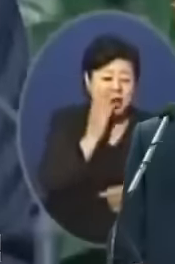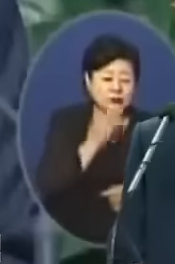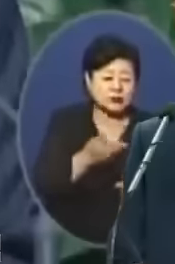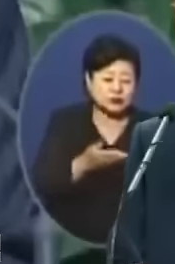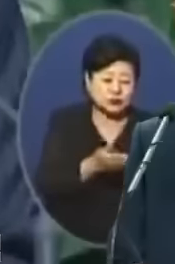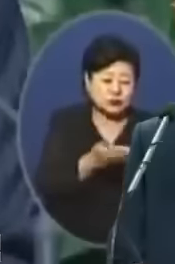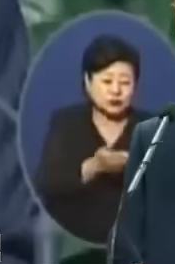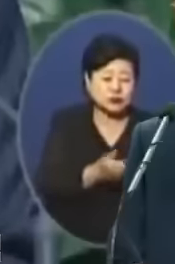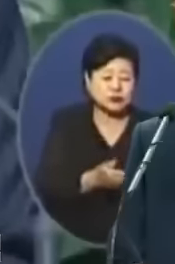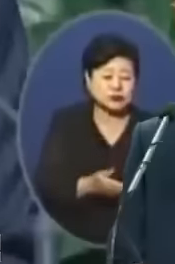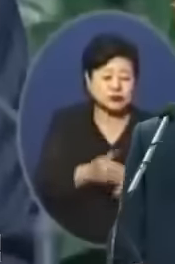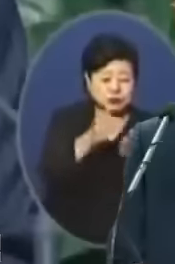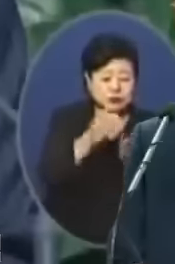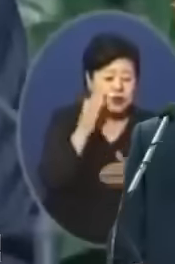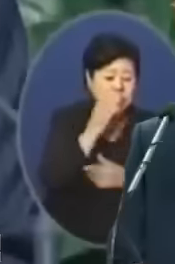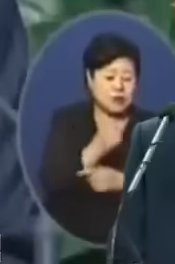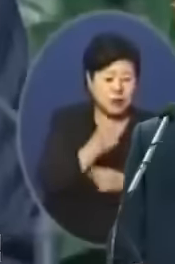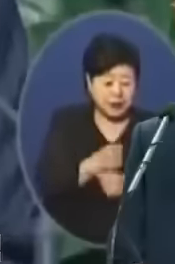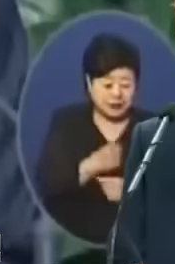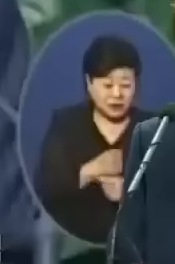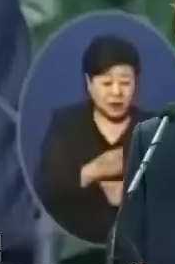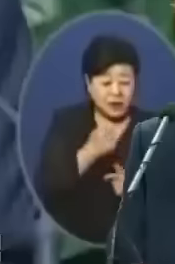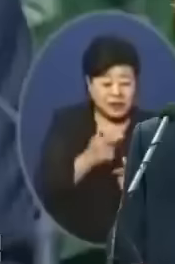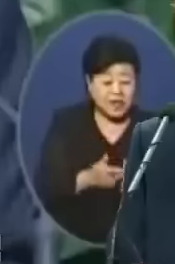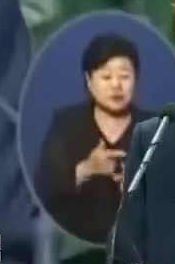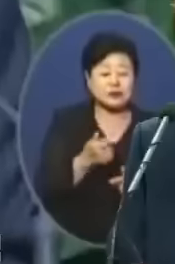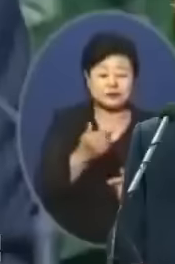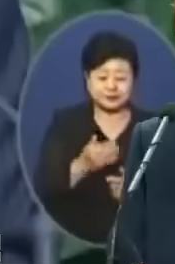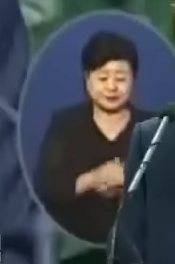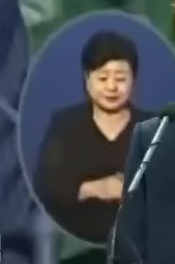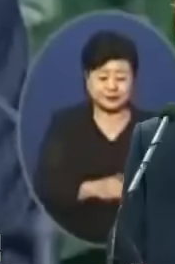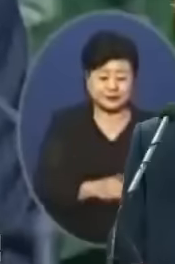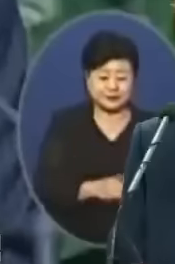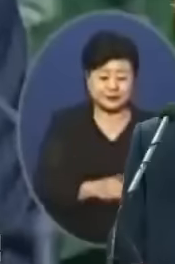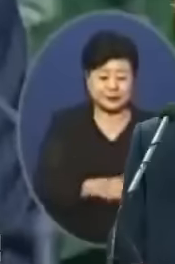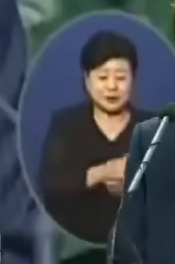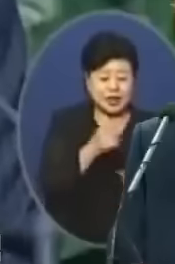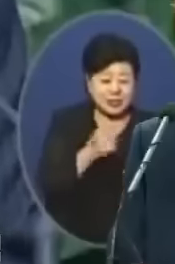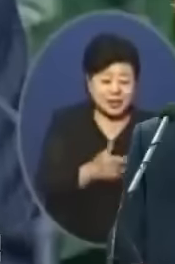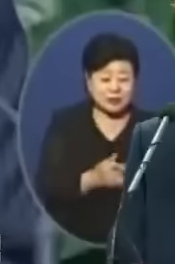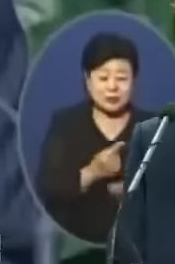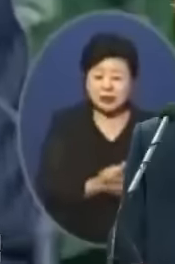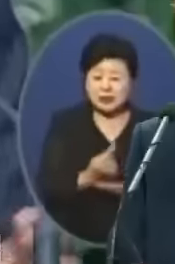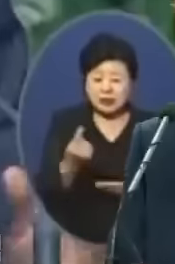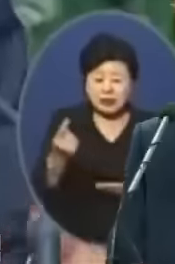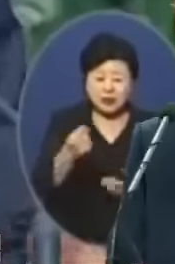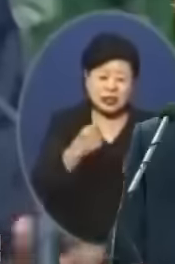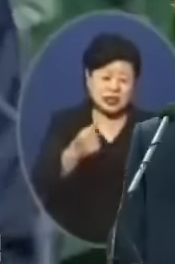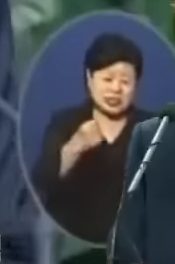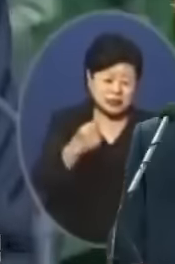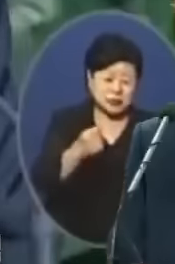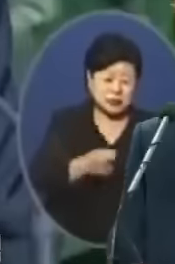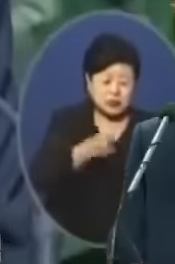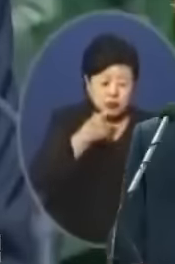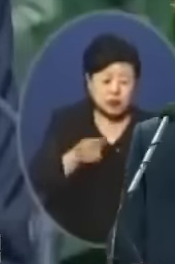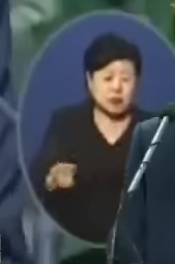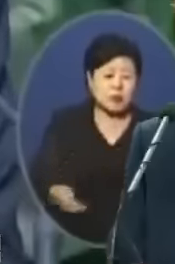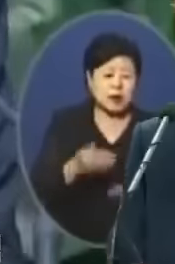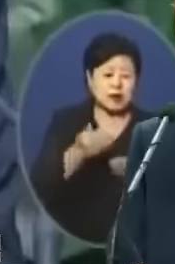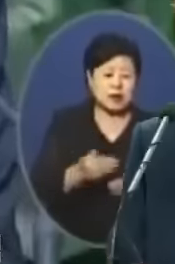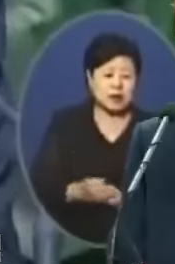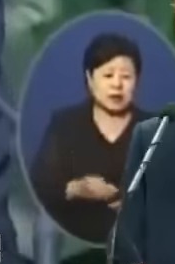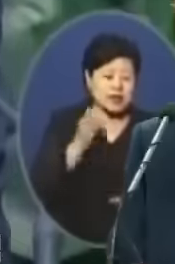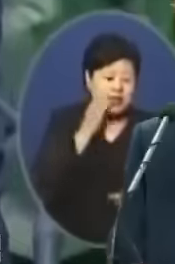끌어올려서 우리를 통하여 열매 맺게 하시는 이는 예수님이신 것입니다. 우리가 예수님 떠나서 우리의 힘으로 물을 퍼올리고